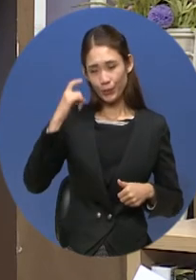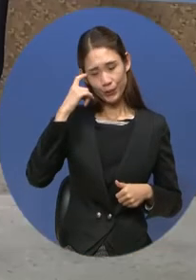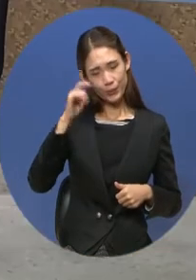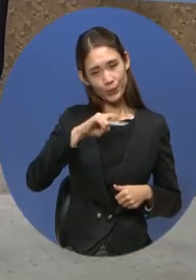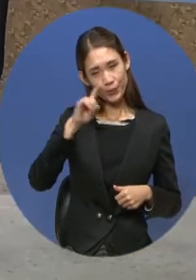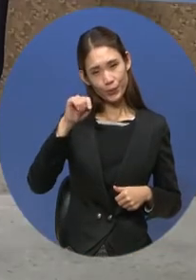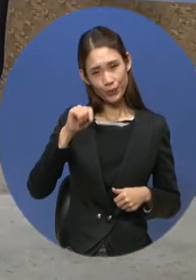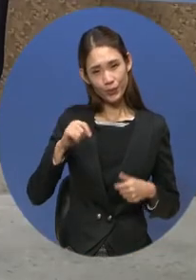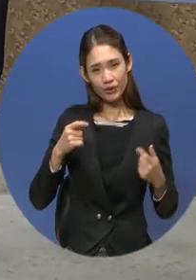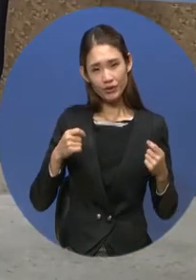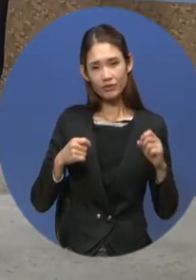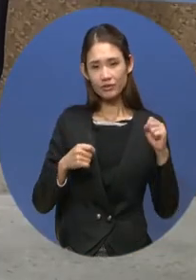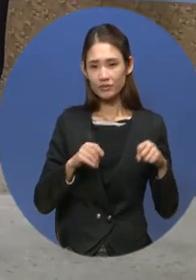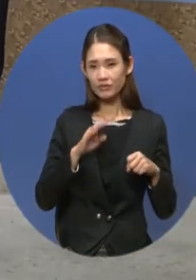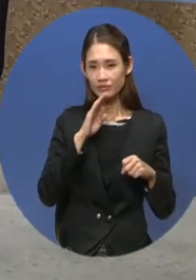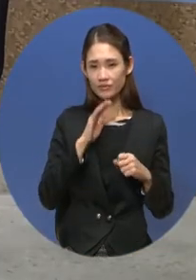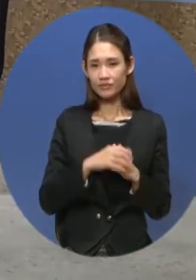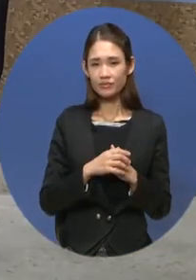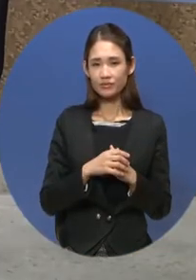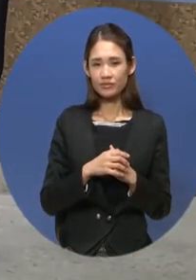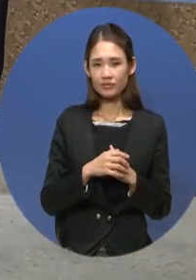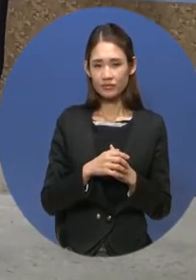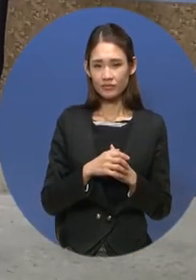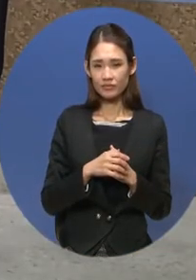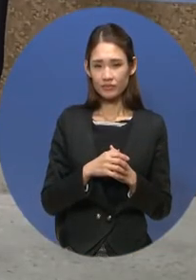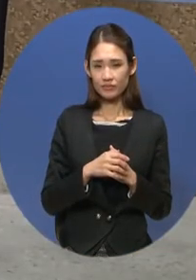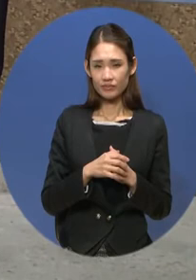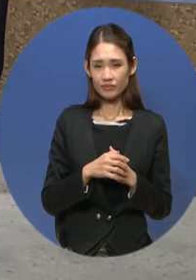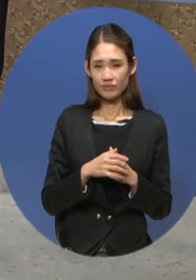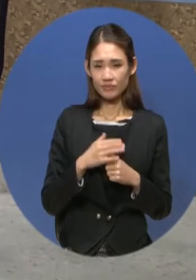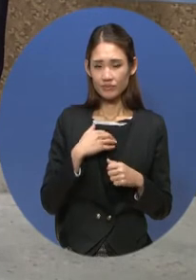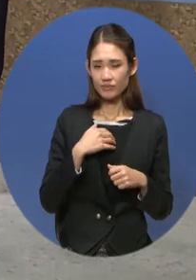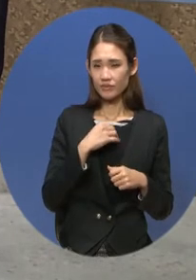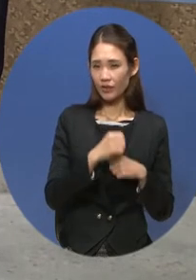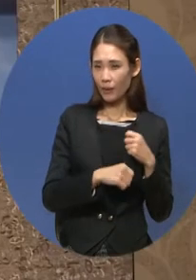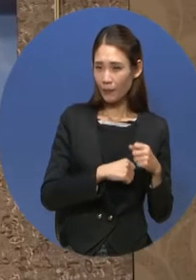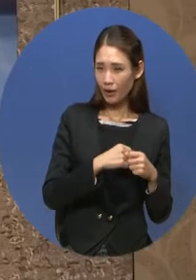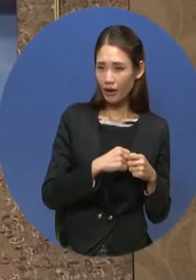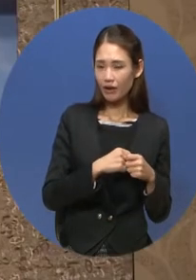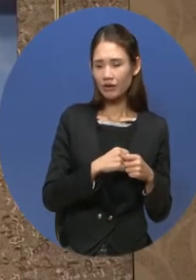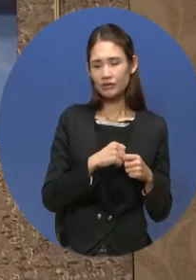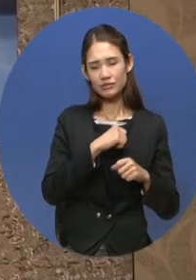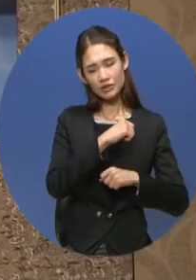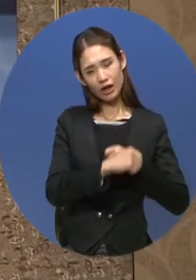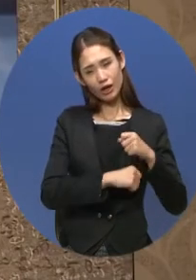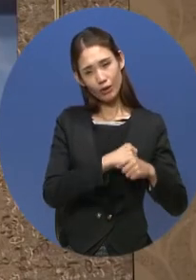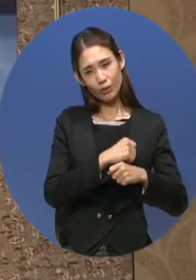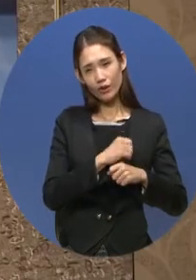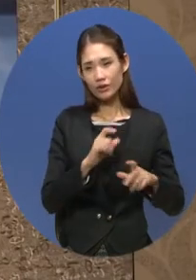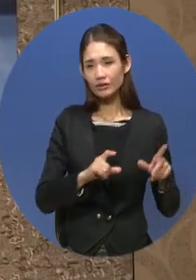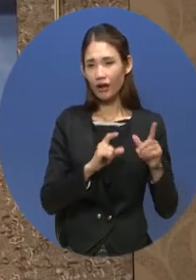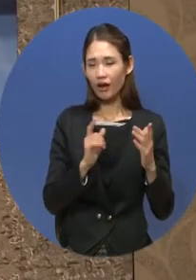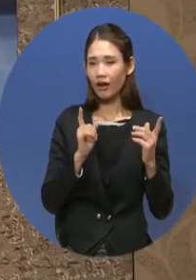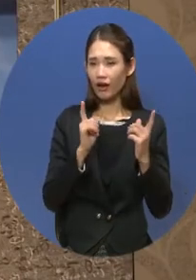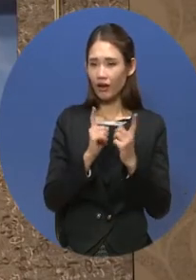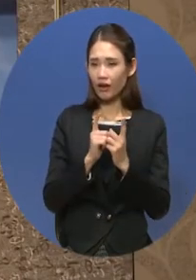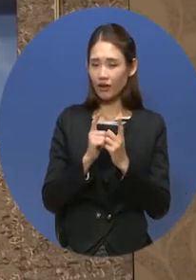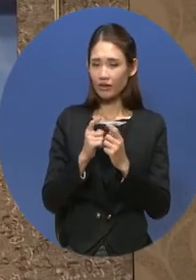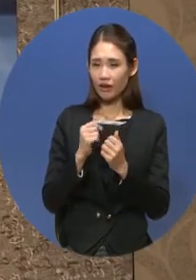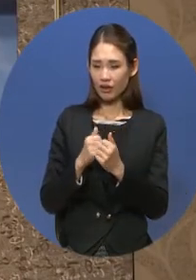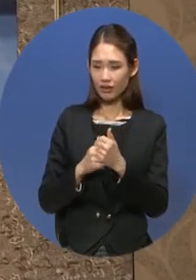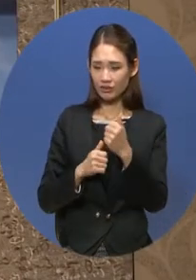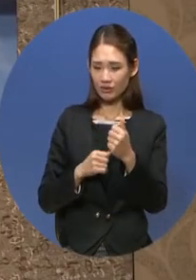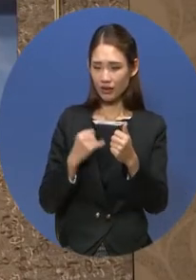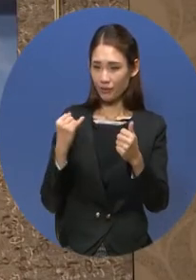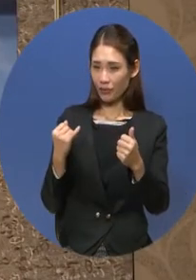것 같거든요. 네, 맞아요. 바로 이제 가서 이제 또 상대편과 내 마음대로 살다가 상대편과 같이 또